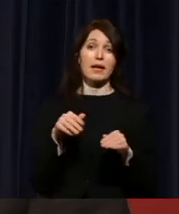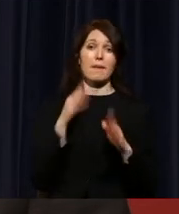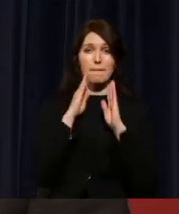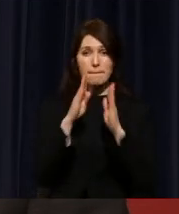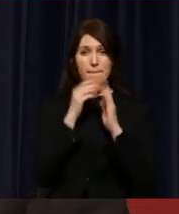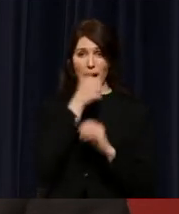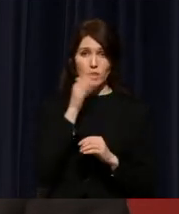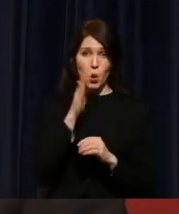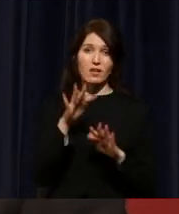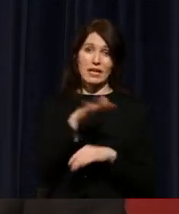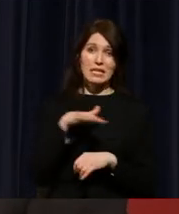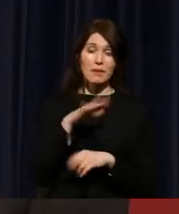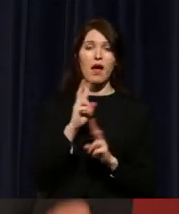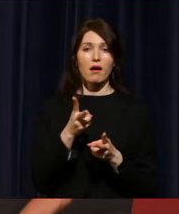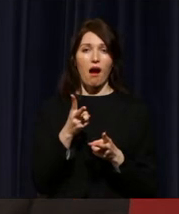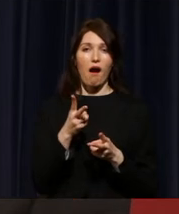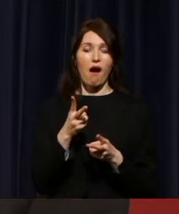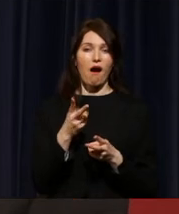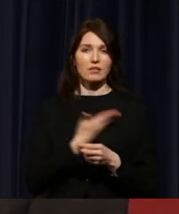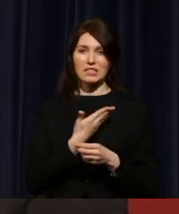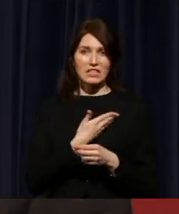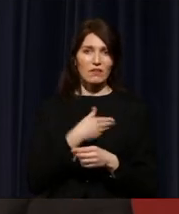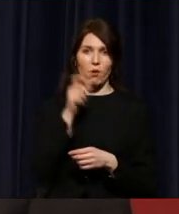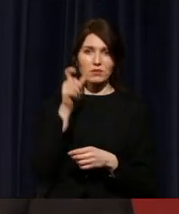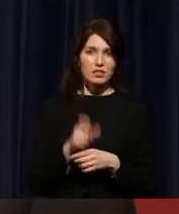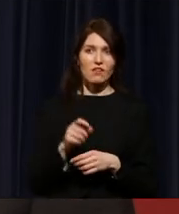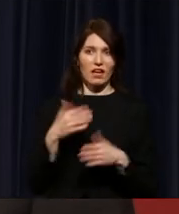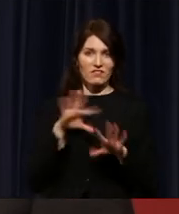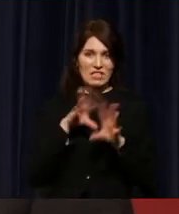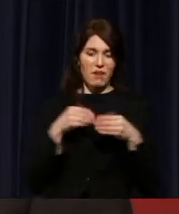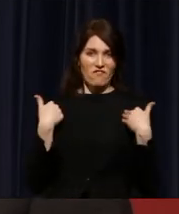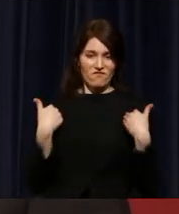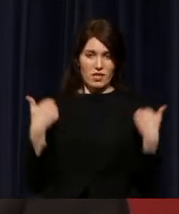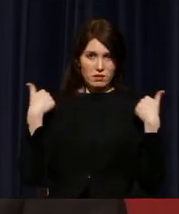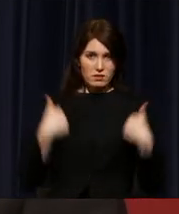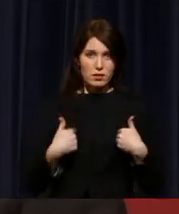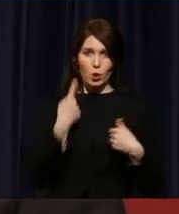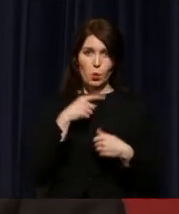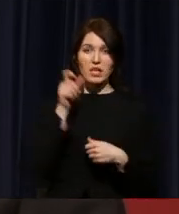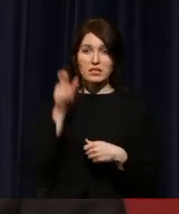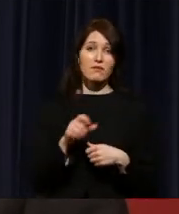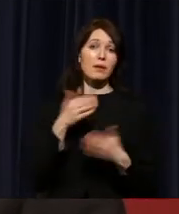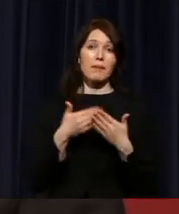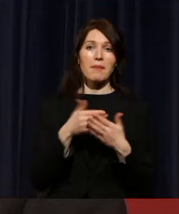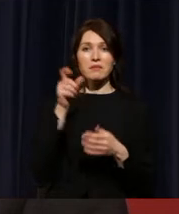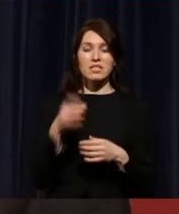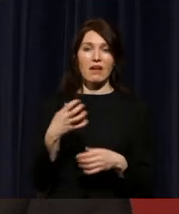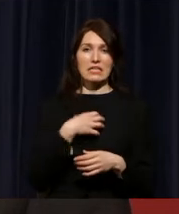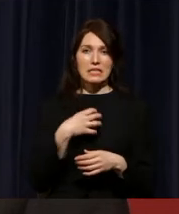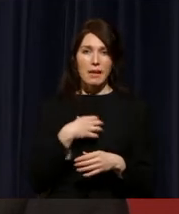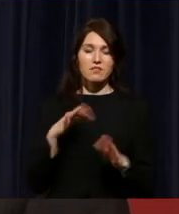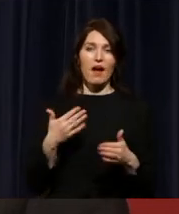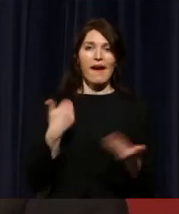funkcionē persona, sākot ar fizisko funkcionēšanu, jo respektīvi no cilvēka, ja cilvēks ir slims vai invalīds,